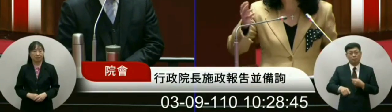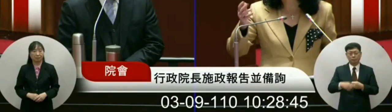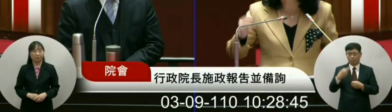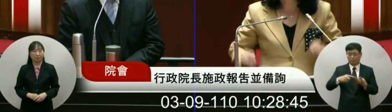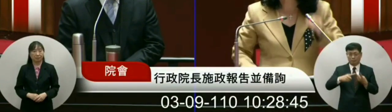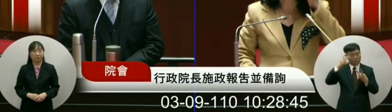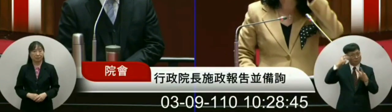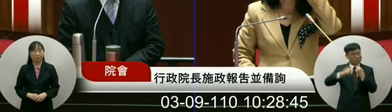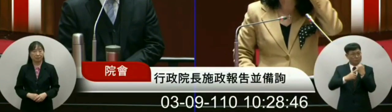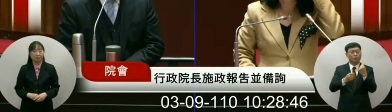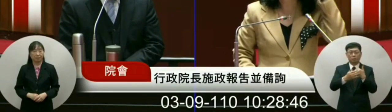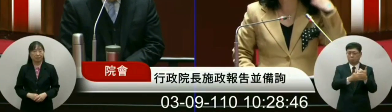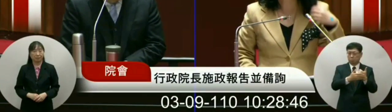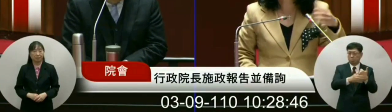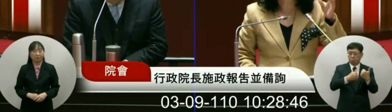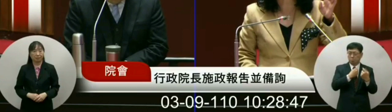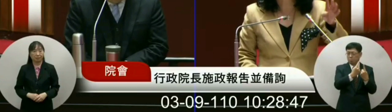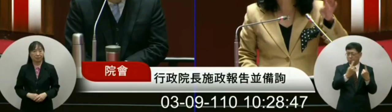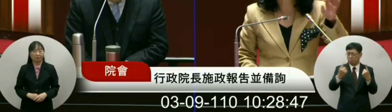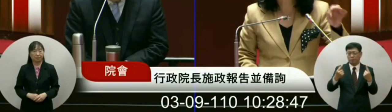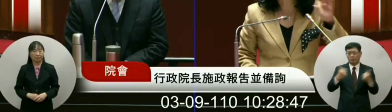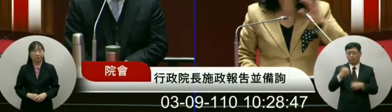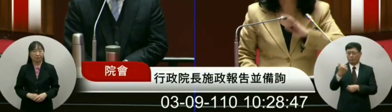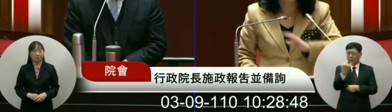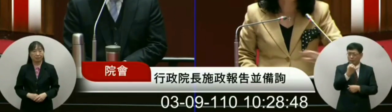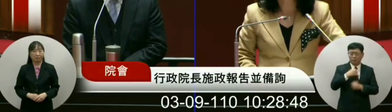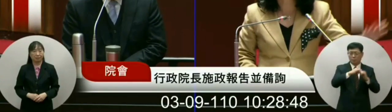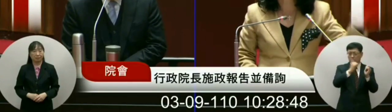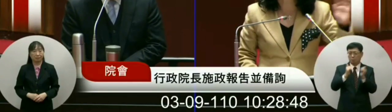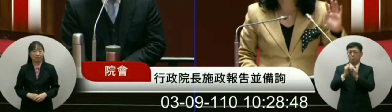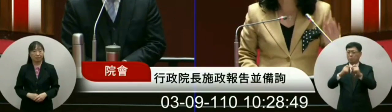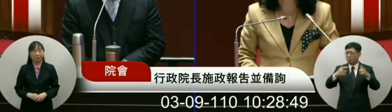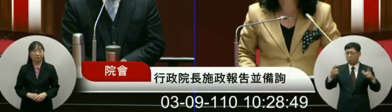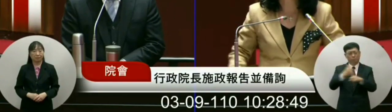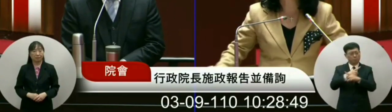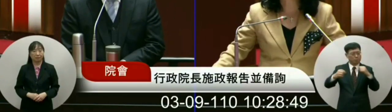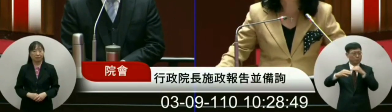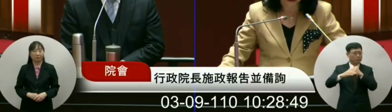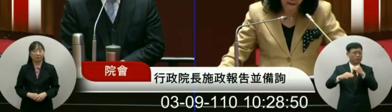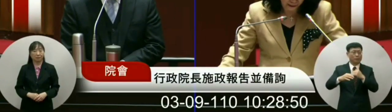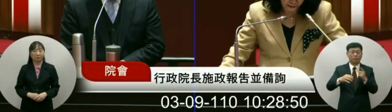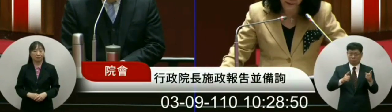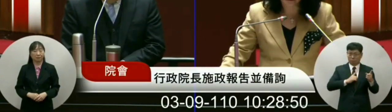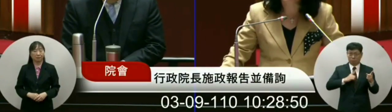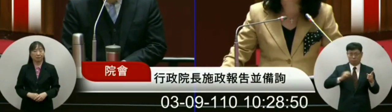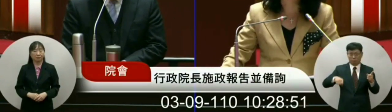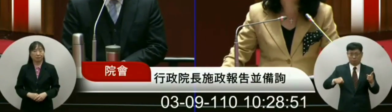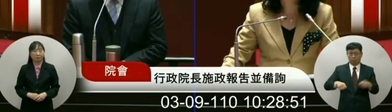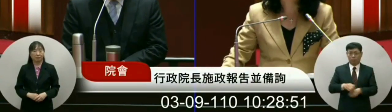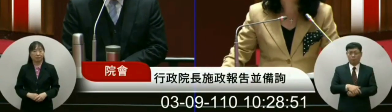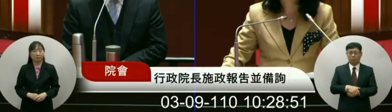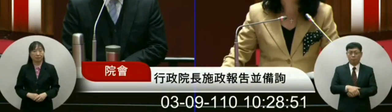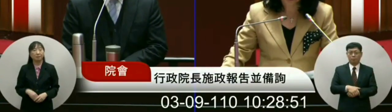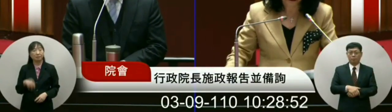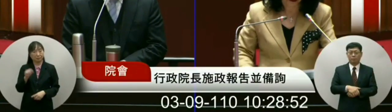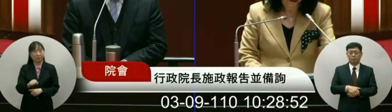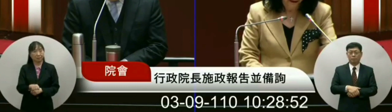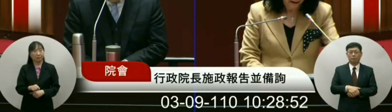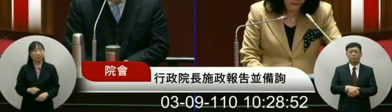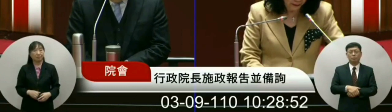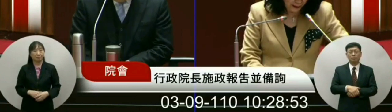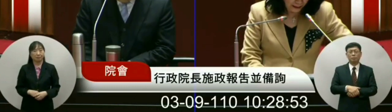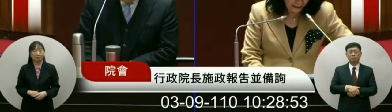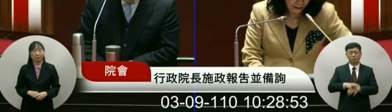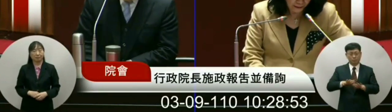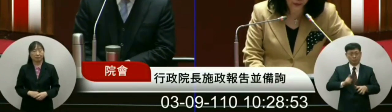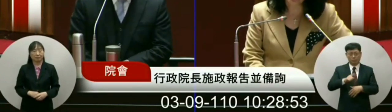后宪法上面也保障我们的不管男女种族通通都一律平等，院长这个您同意吧？ 同意， 同意哈。